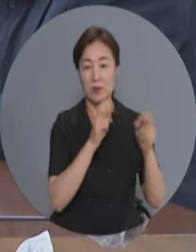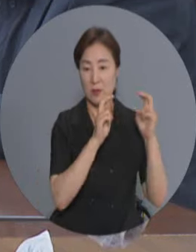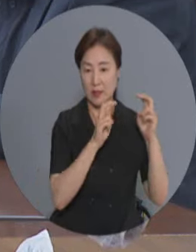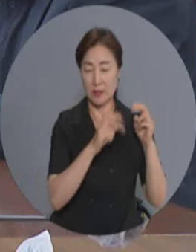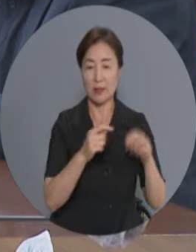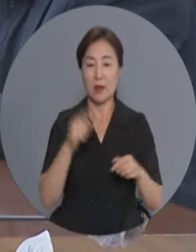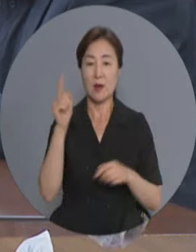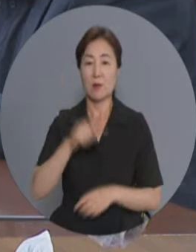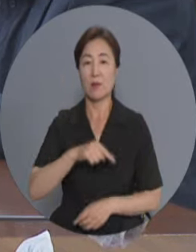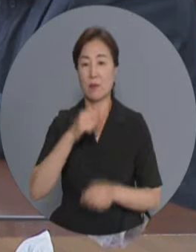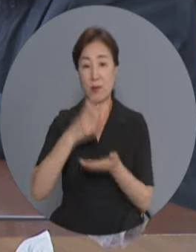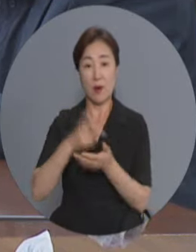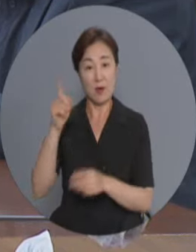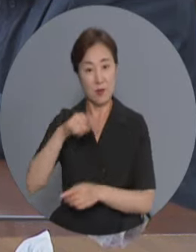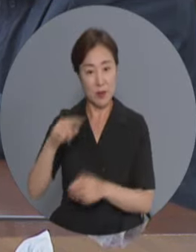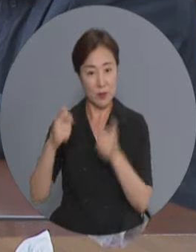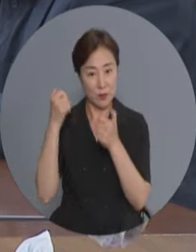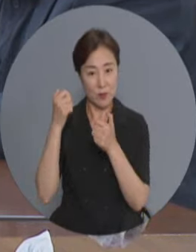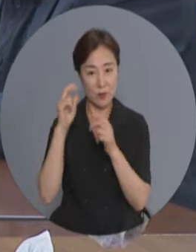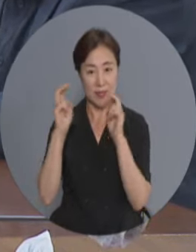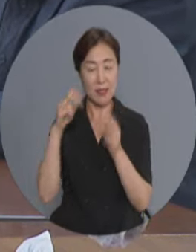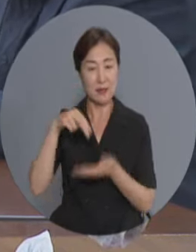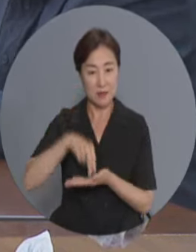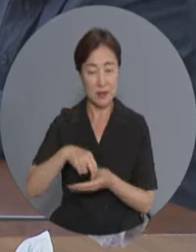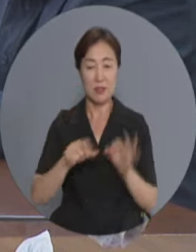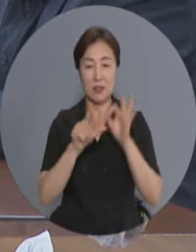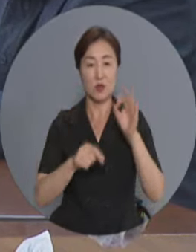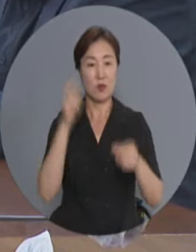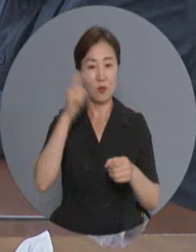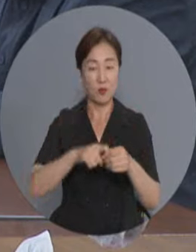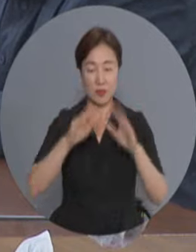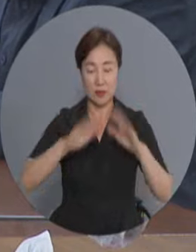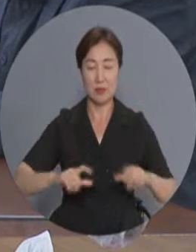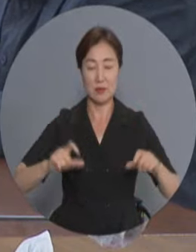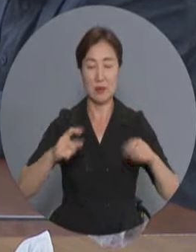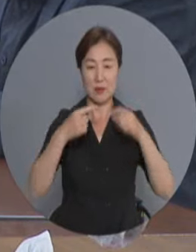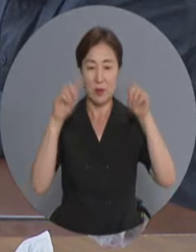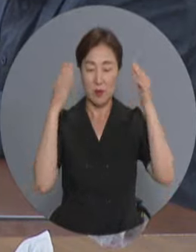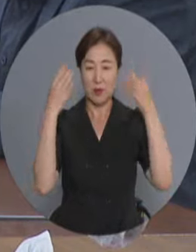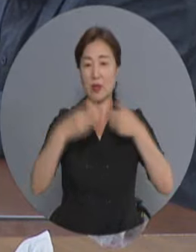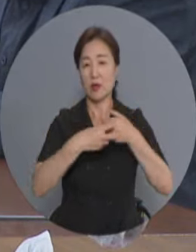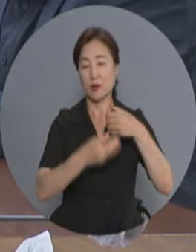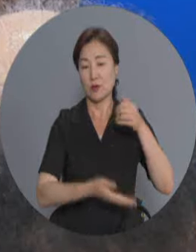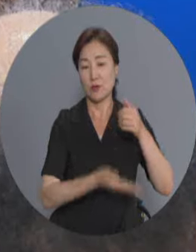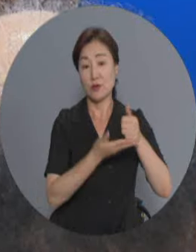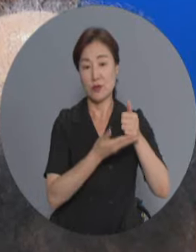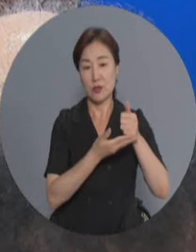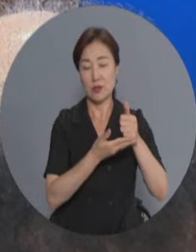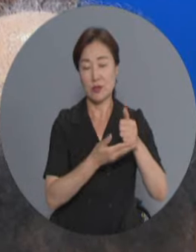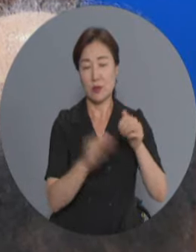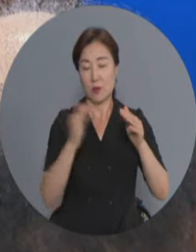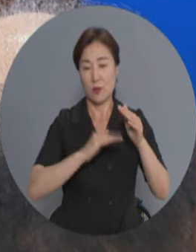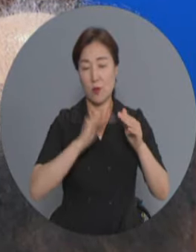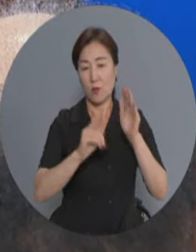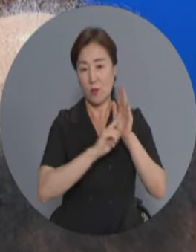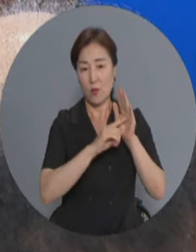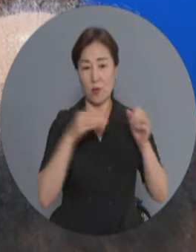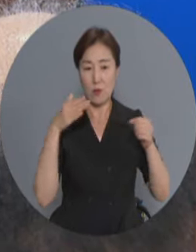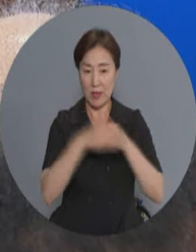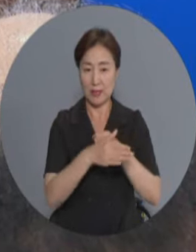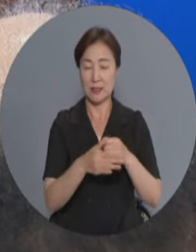대형 로펌 컨소시엄은 오는 10월을 목표로 전남권 의대 추천대학 선정을 위한 공모 방식과 방향에